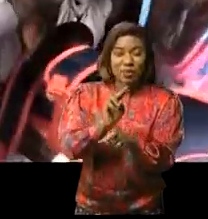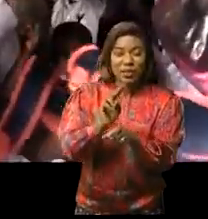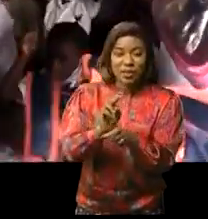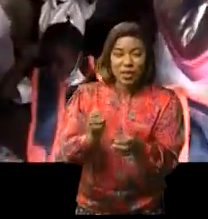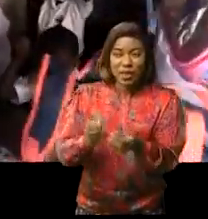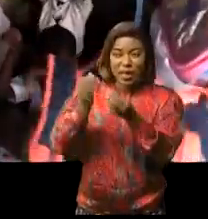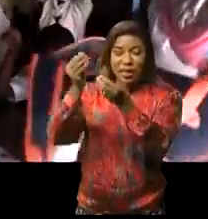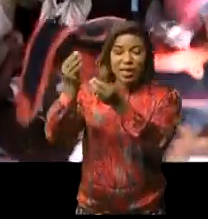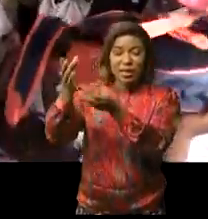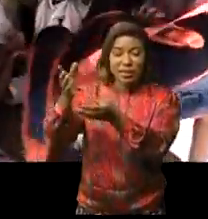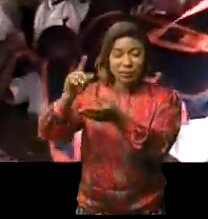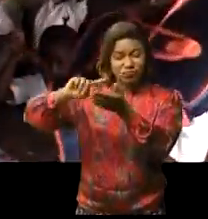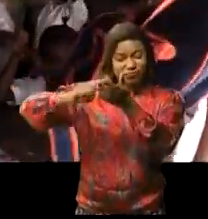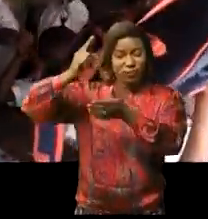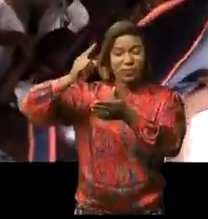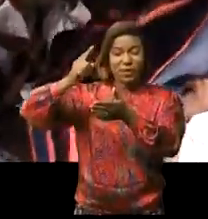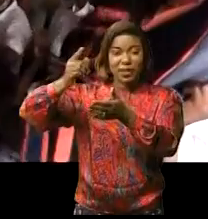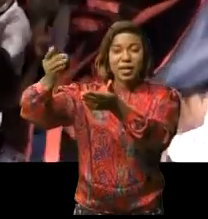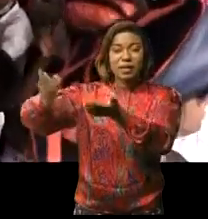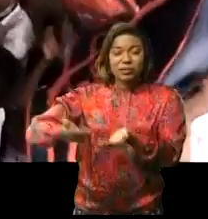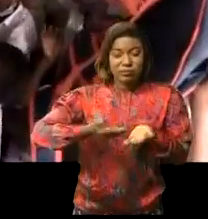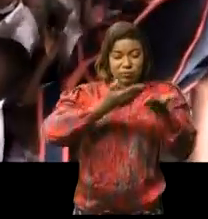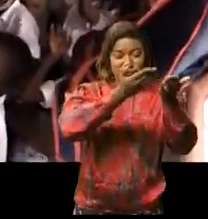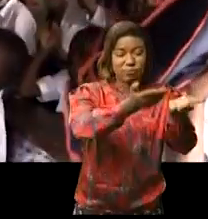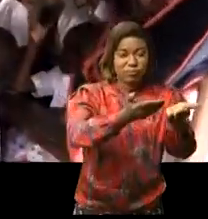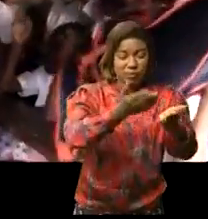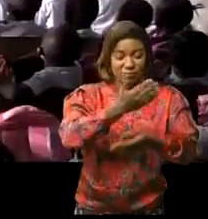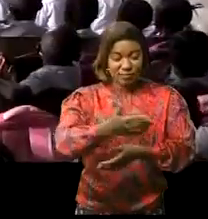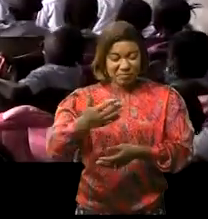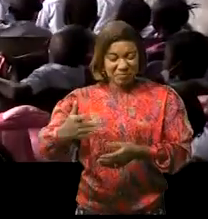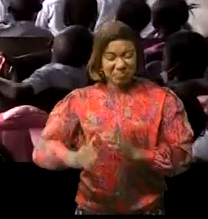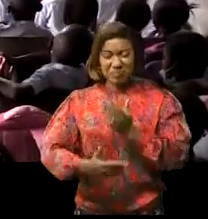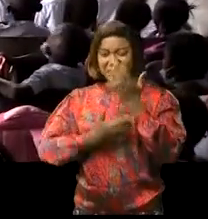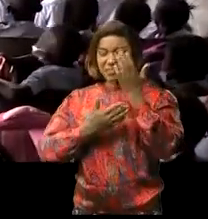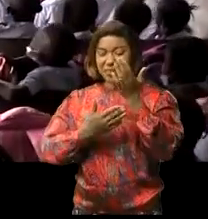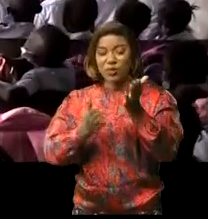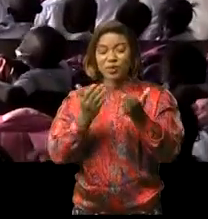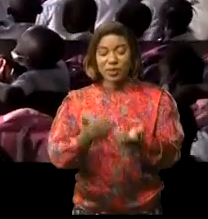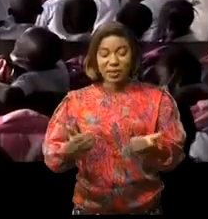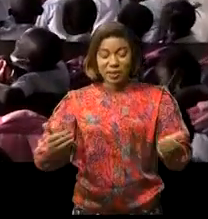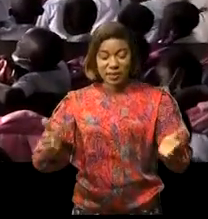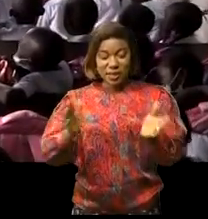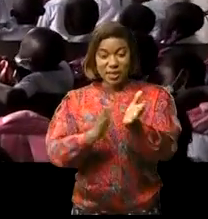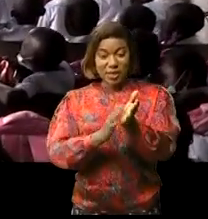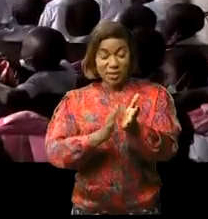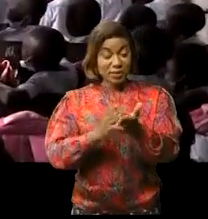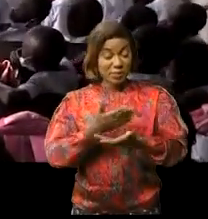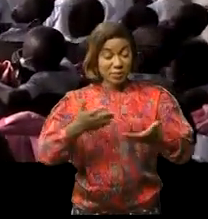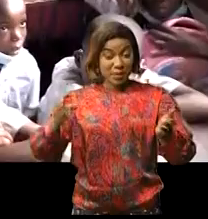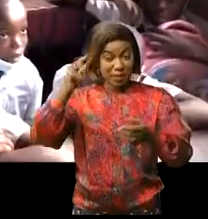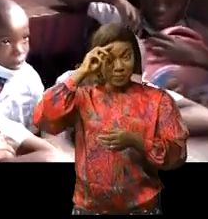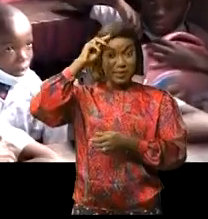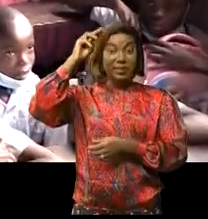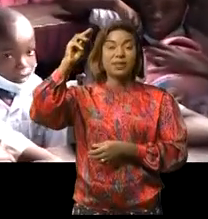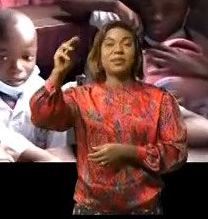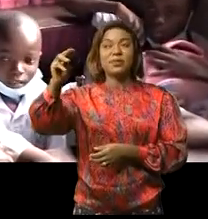unique du commerce extérieur qui vient de remettre un lot important des kits scolaires aux élèves de l'école primaire à Massina et à l'Institut